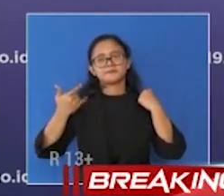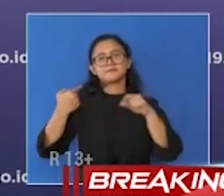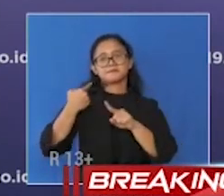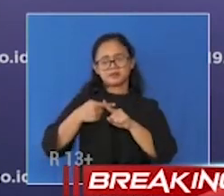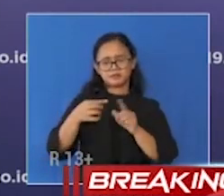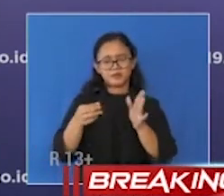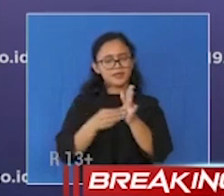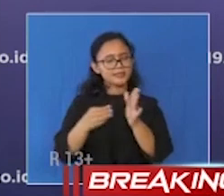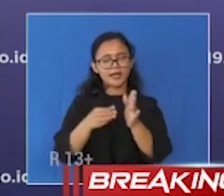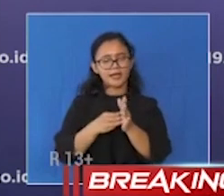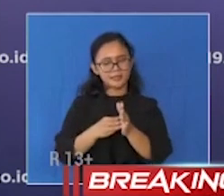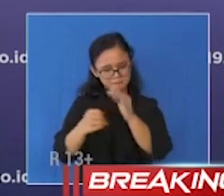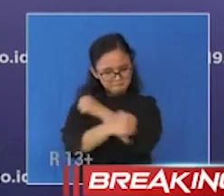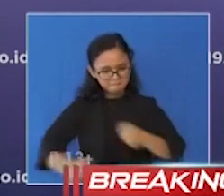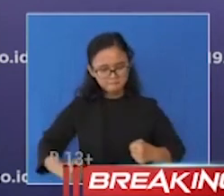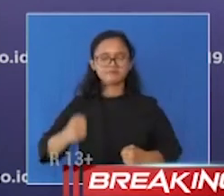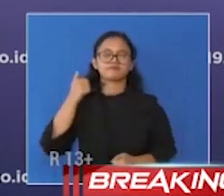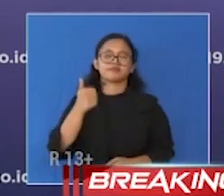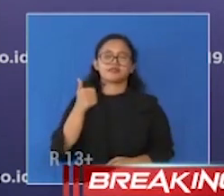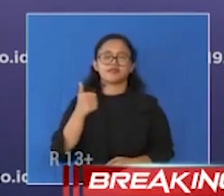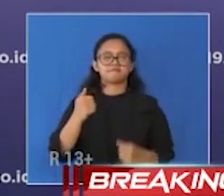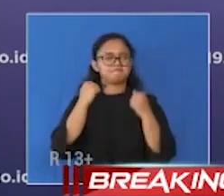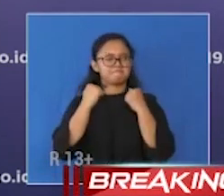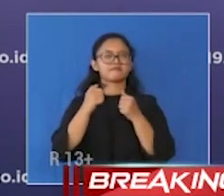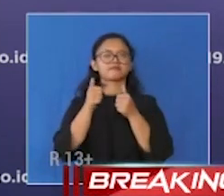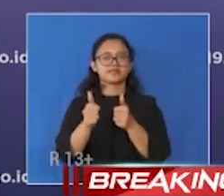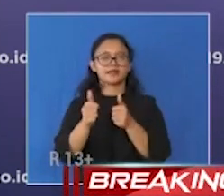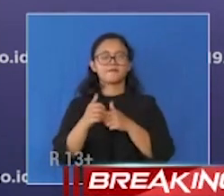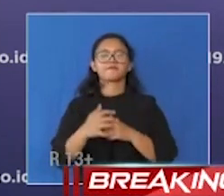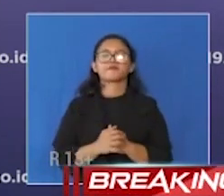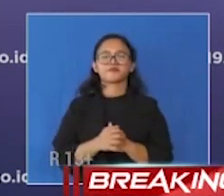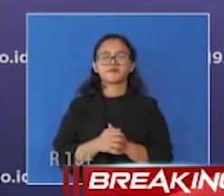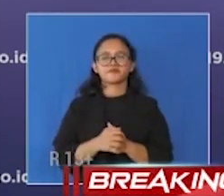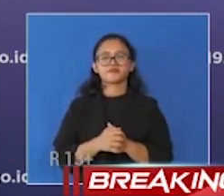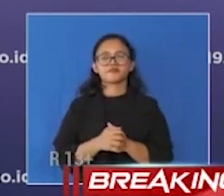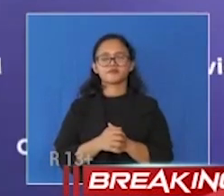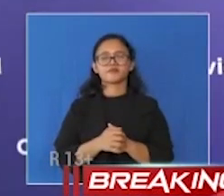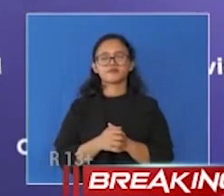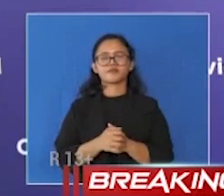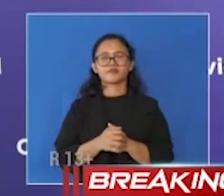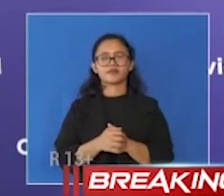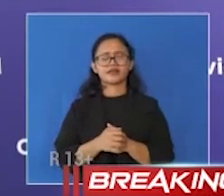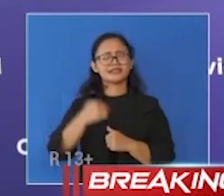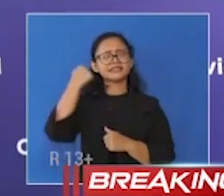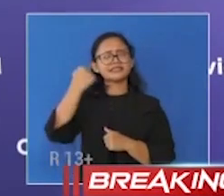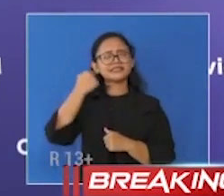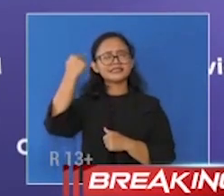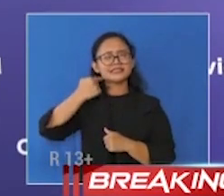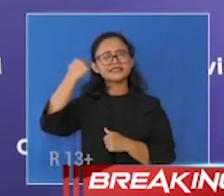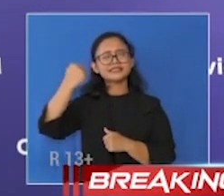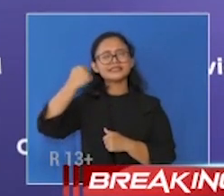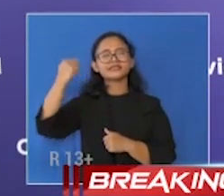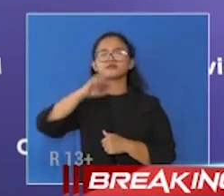menghadapi permasalahan ini lebih baik oleh karena itu tidak henti-hentinya kami untuk